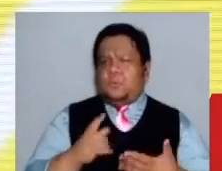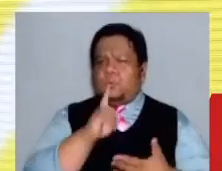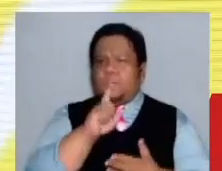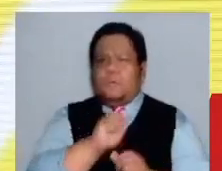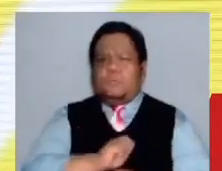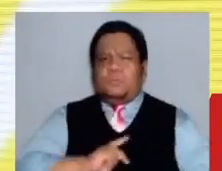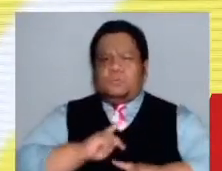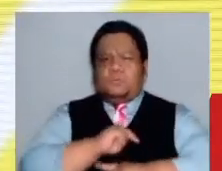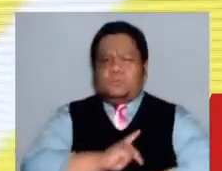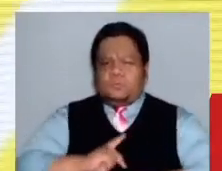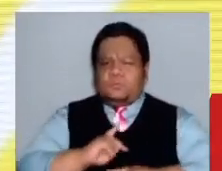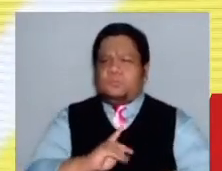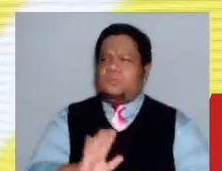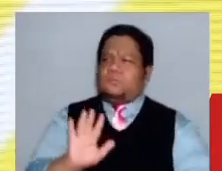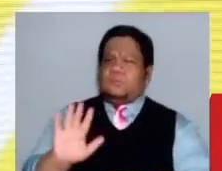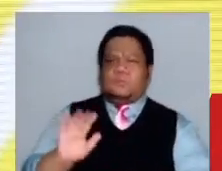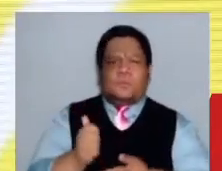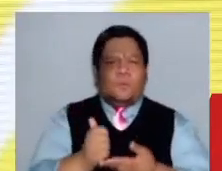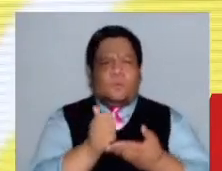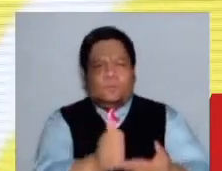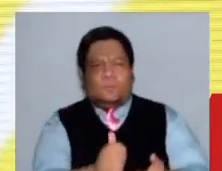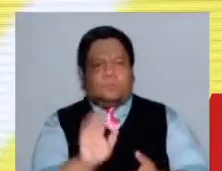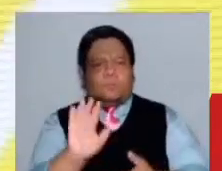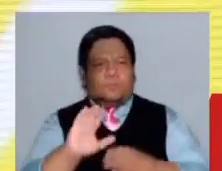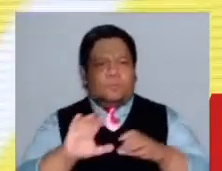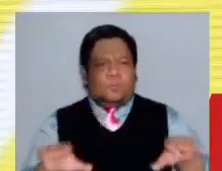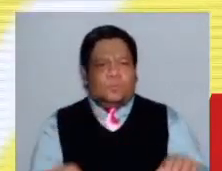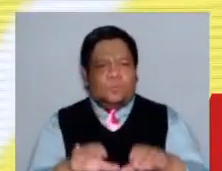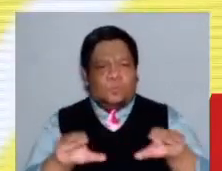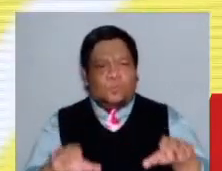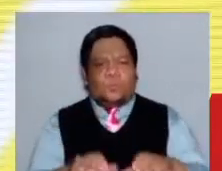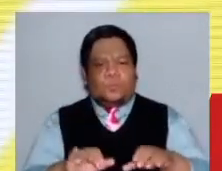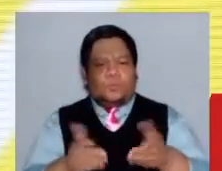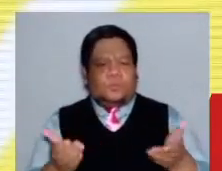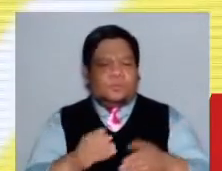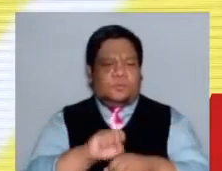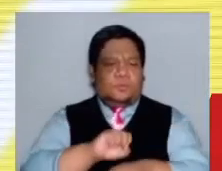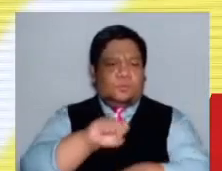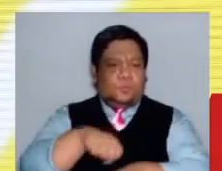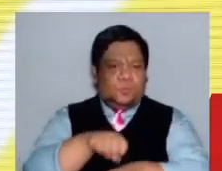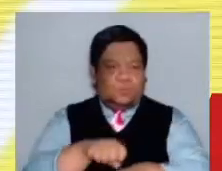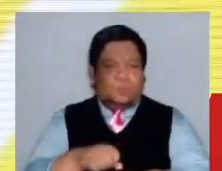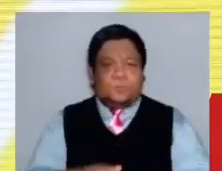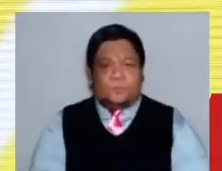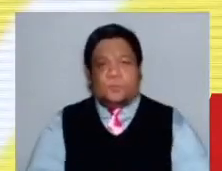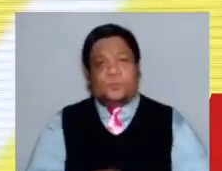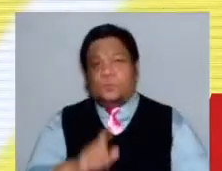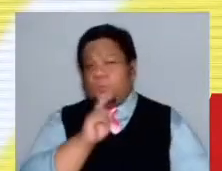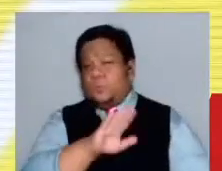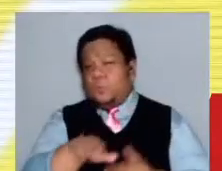their work here in Singapore. So you all deserve a clap from me.